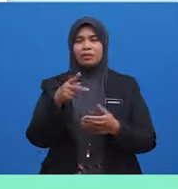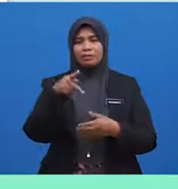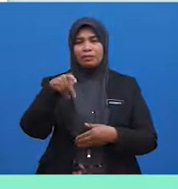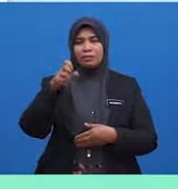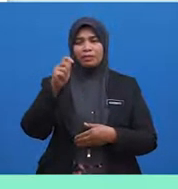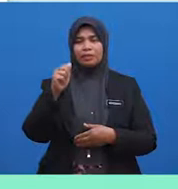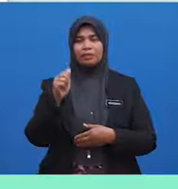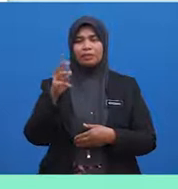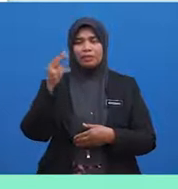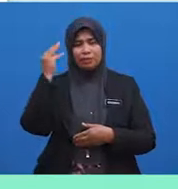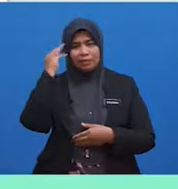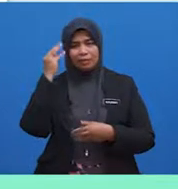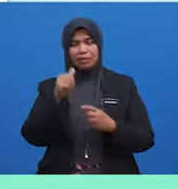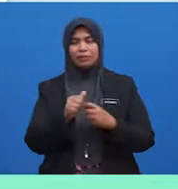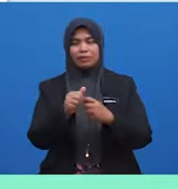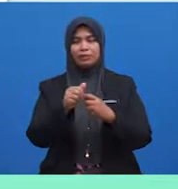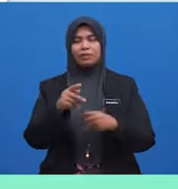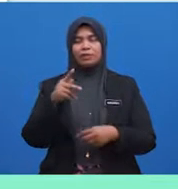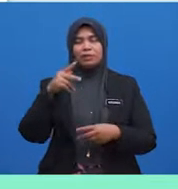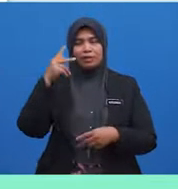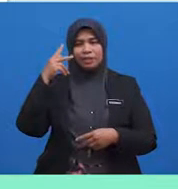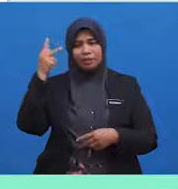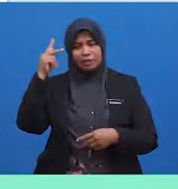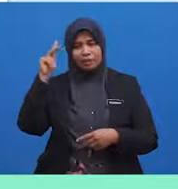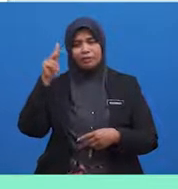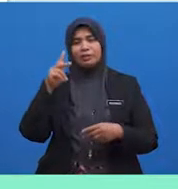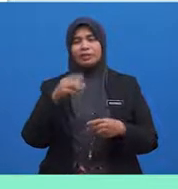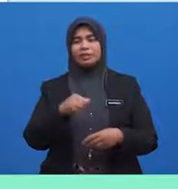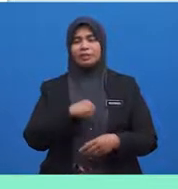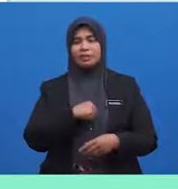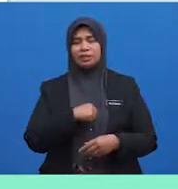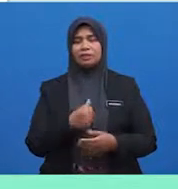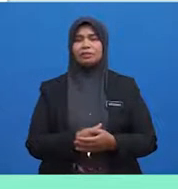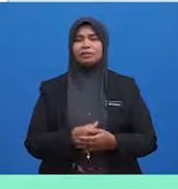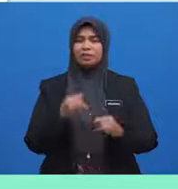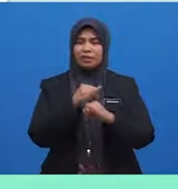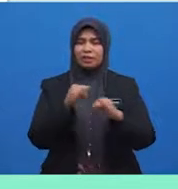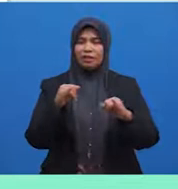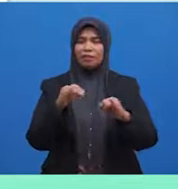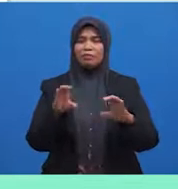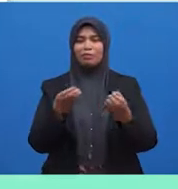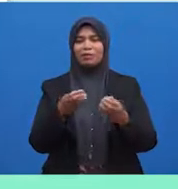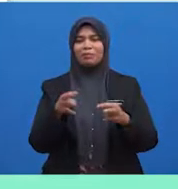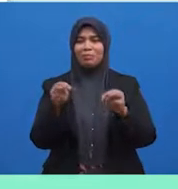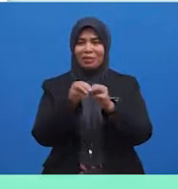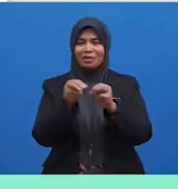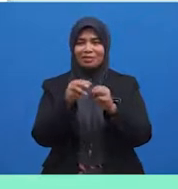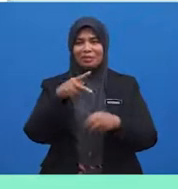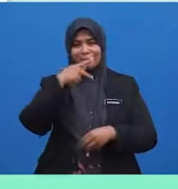minda mengikut kreativiti masing-masing. Jangan pula murid-murid buat peta minda macam dalam paparan ini